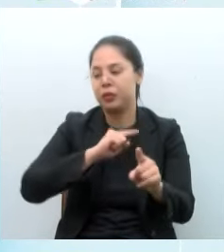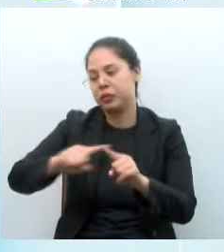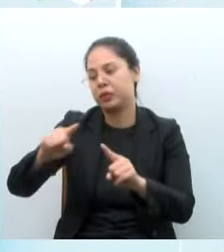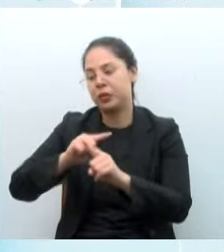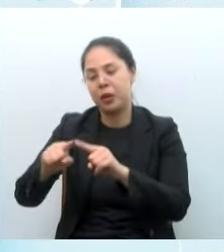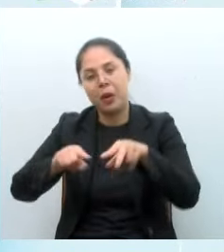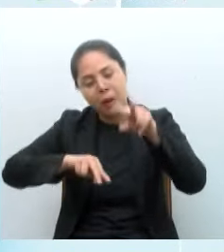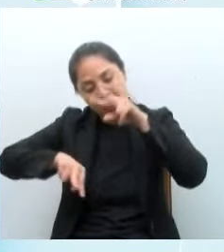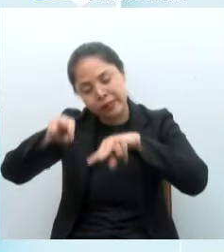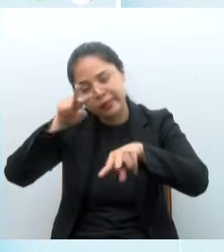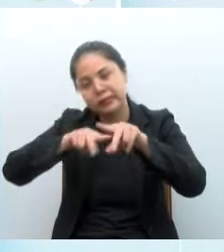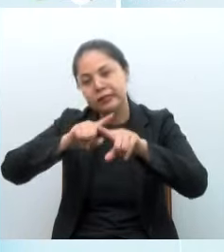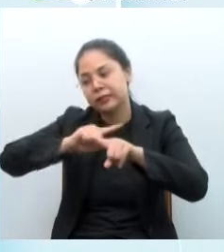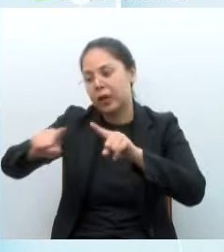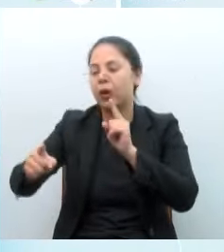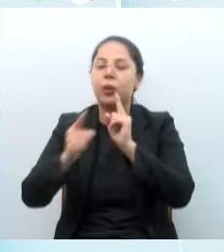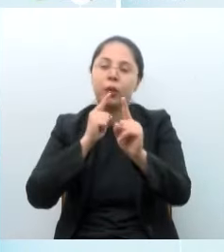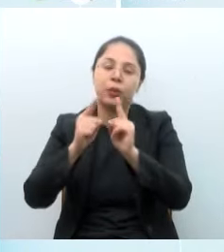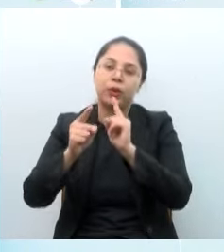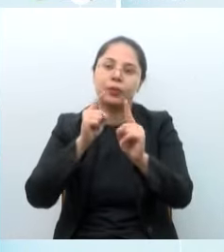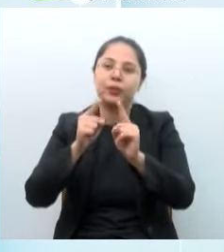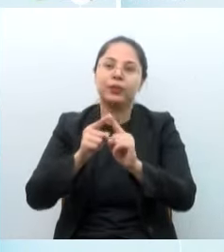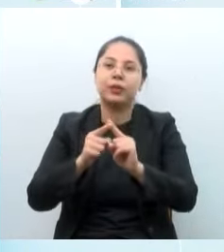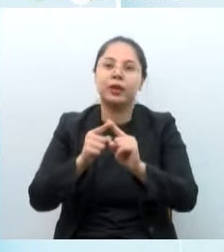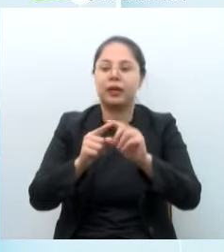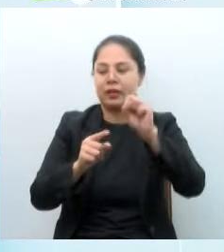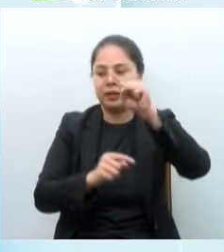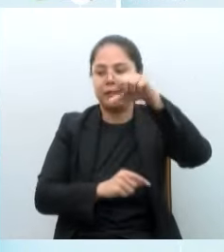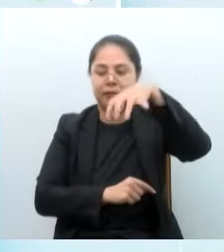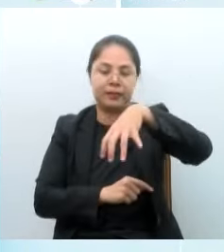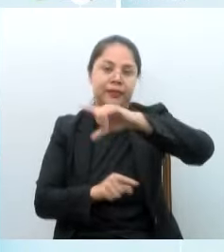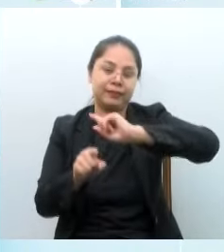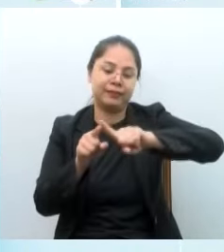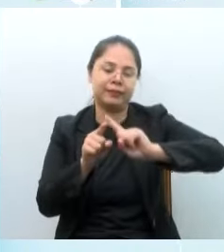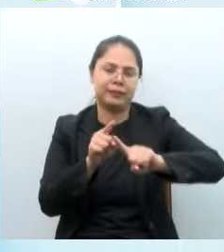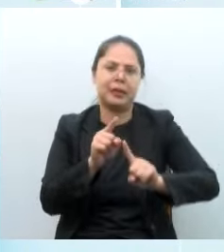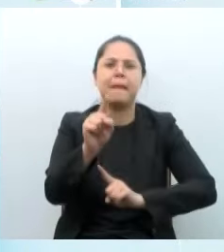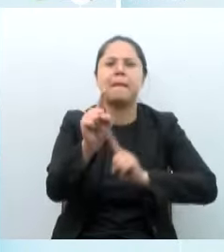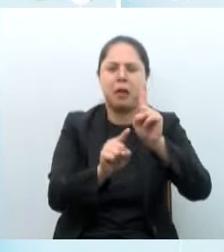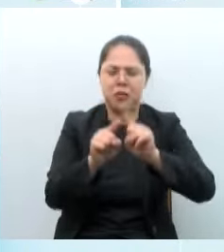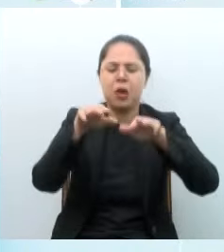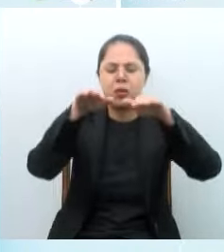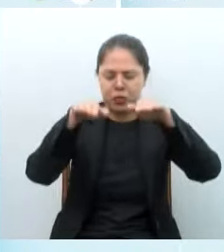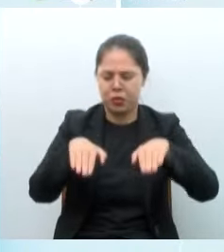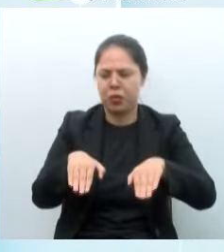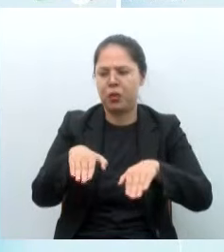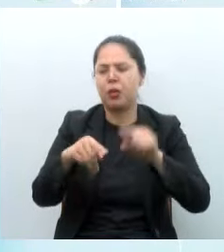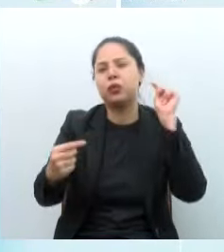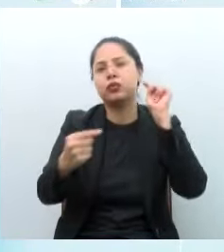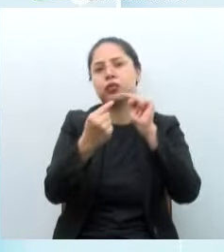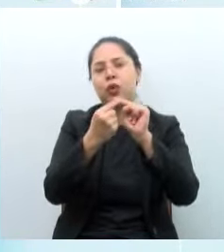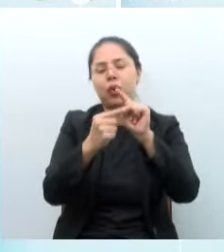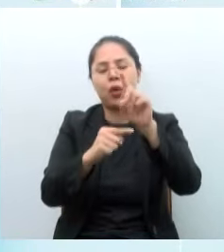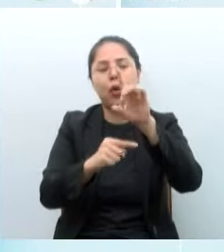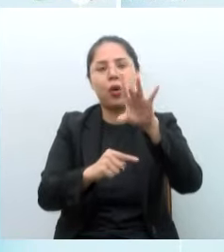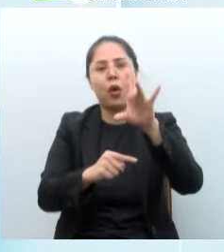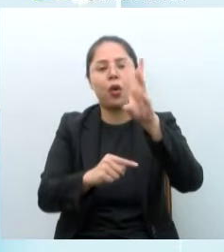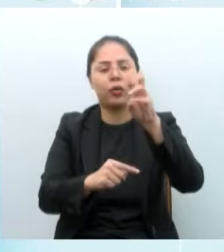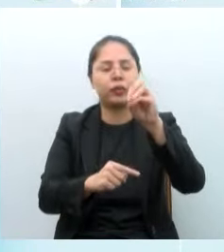ำรวจโพลแล้วเรามาพูดคุยกันเนี่ยกับทุกสำนักแล้วตอนนี้ลดตัวชี้วัดลงจาก162น